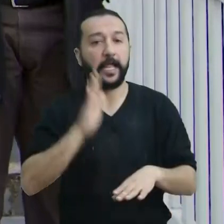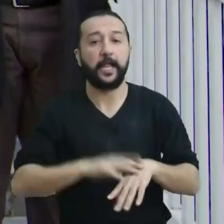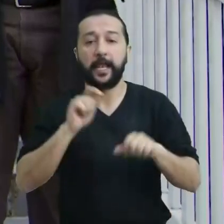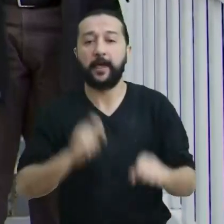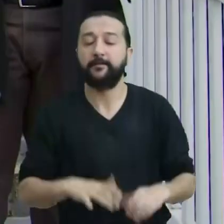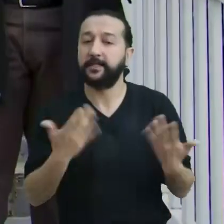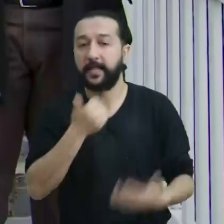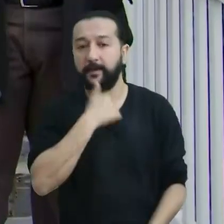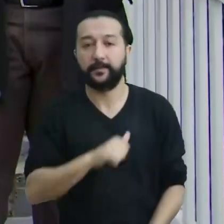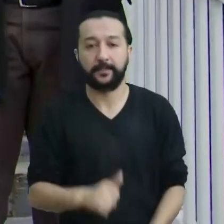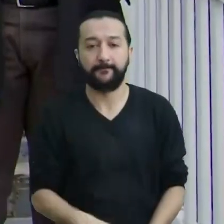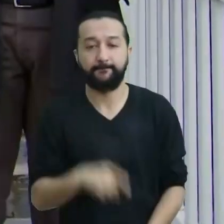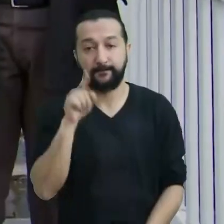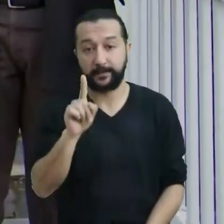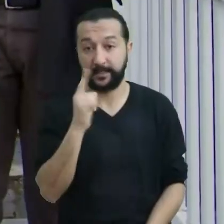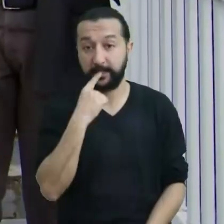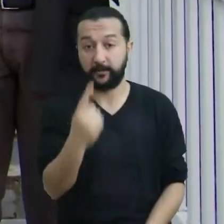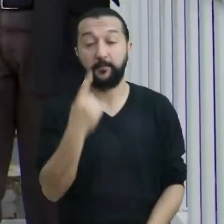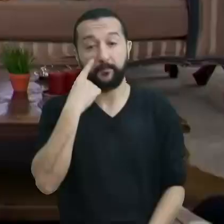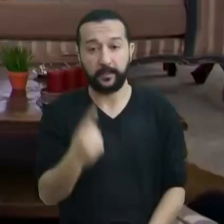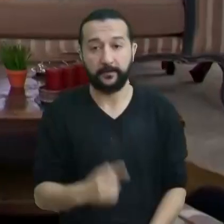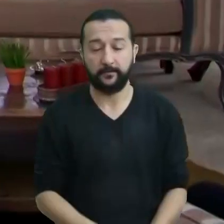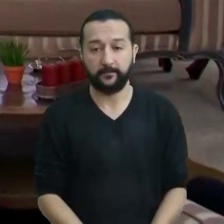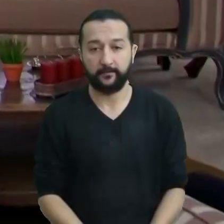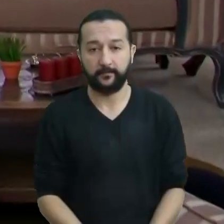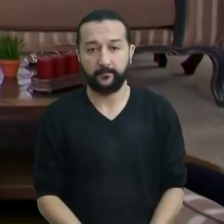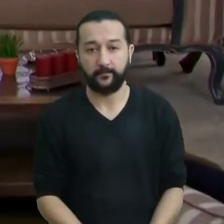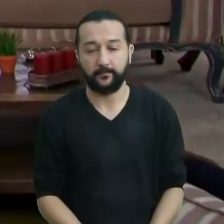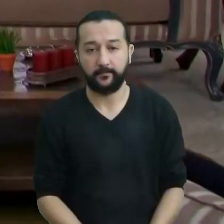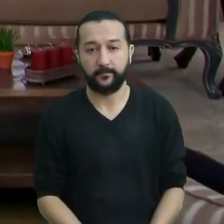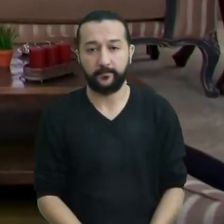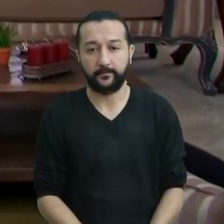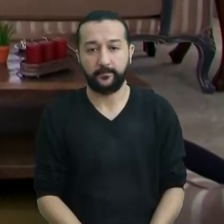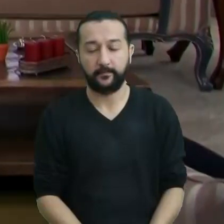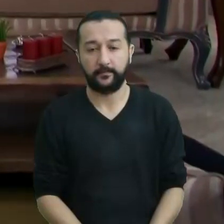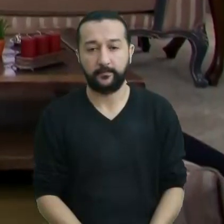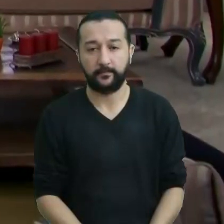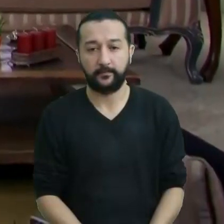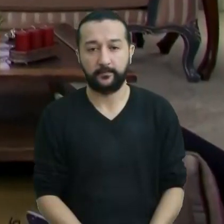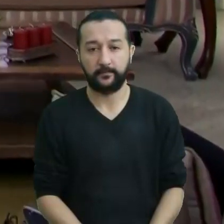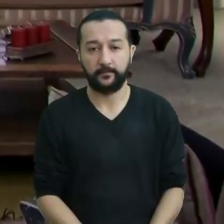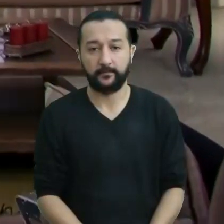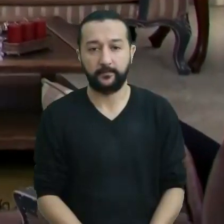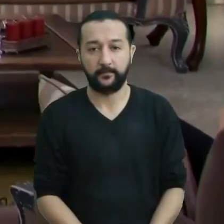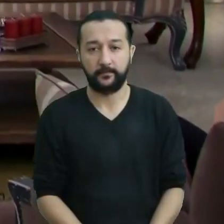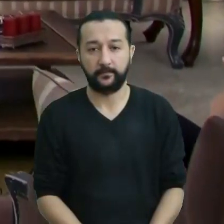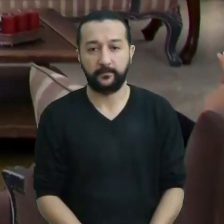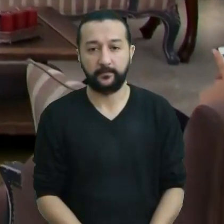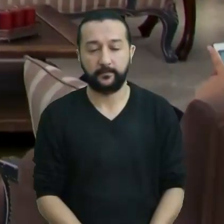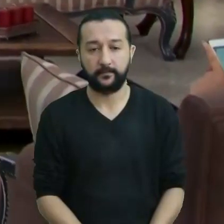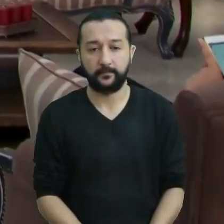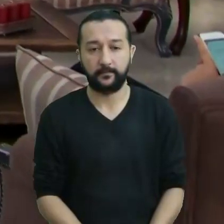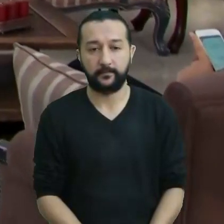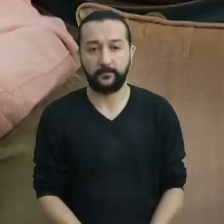tam olarak Şükrü abi? Şimdi, bakın. Nurhan kitap okurken Kemal etrafa bakınıyor.